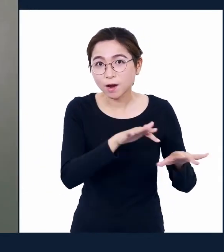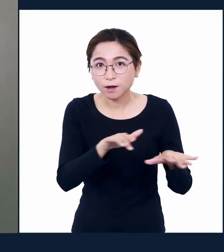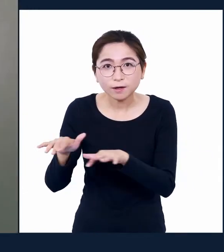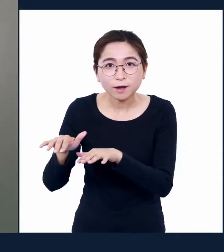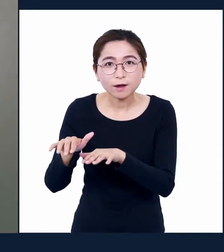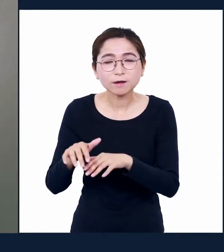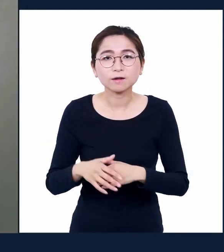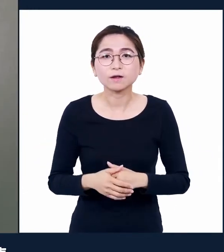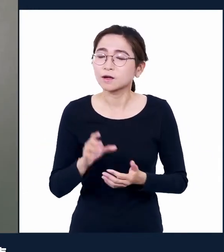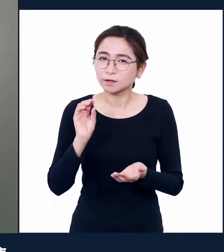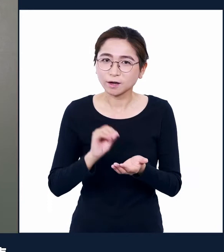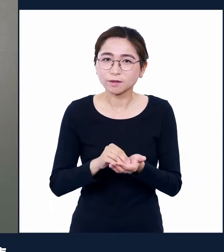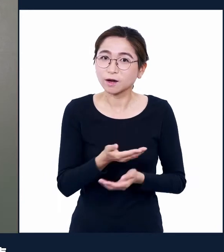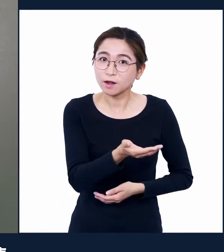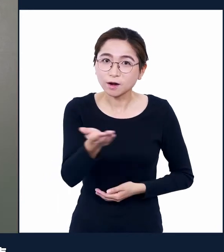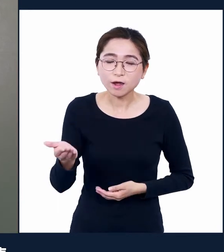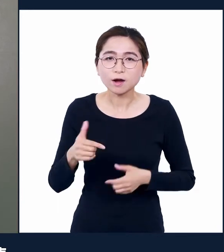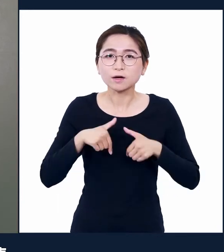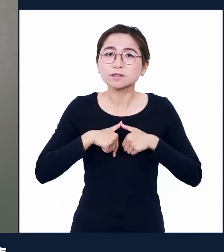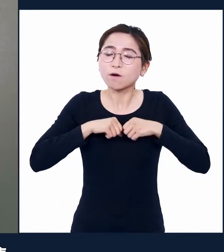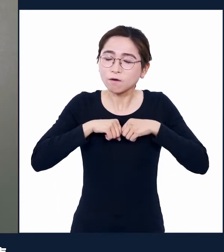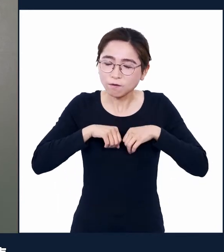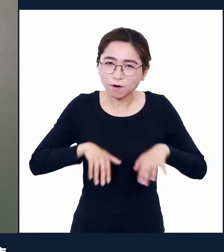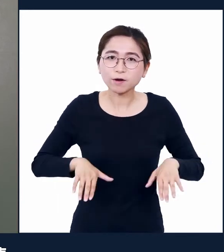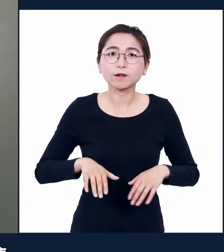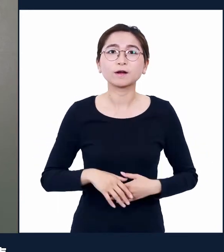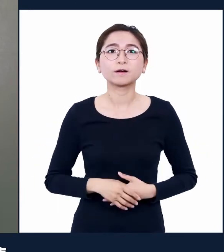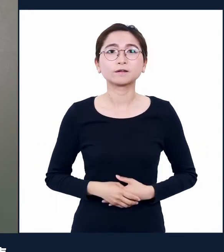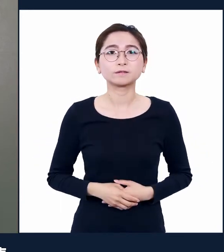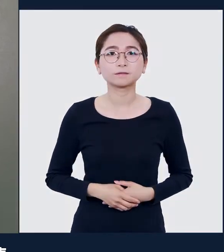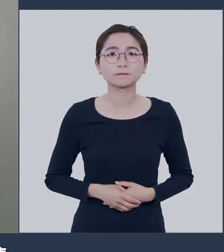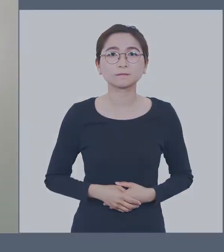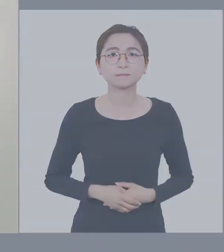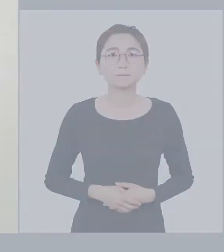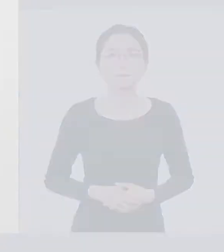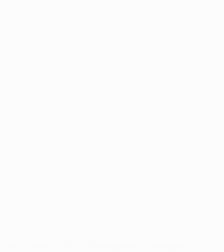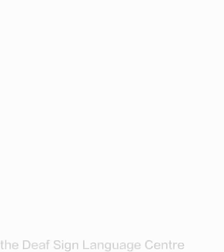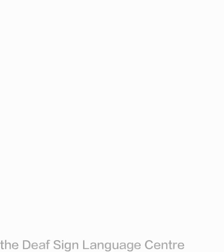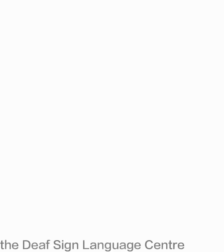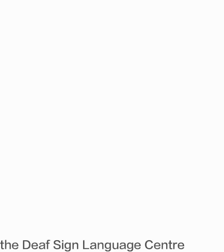嘅美景。相信一定可以幫助大家放鬆心情㗎。